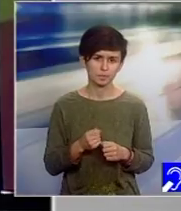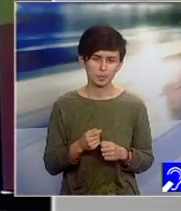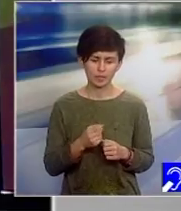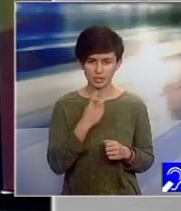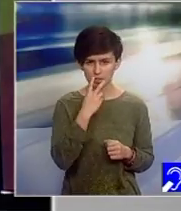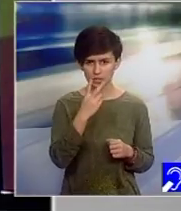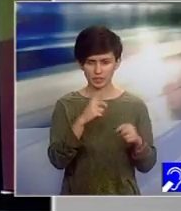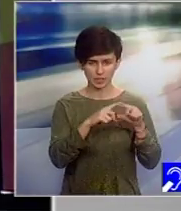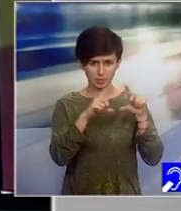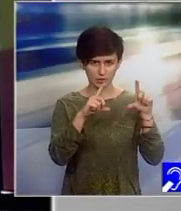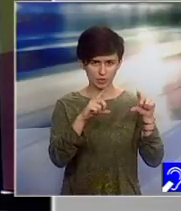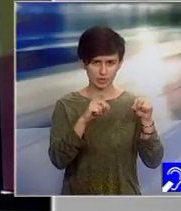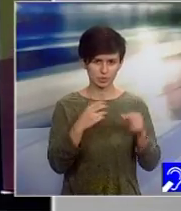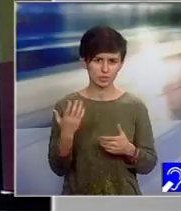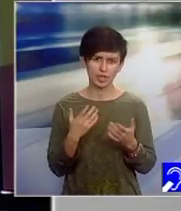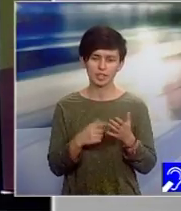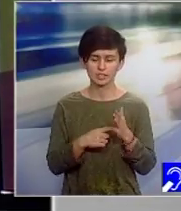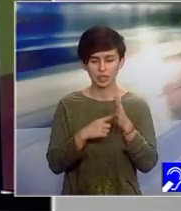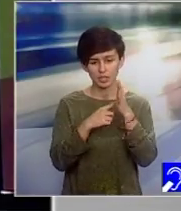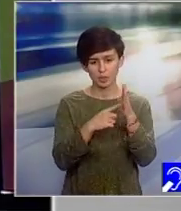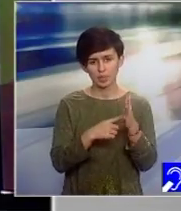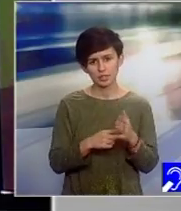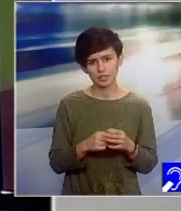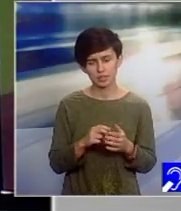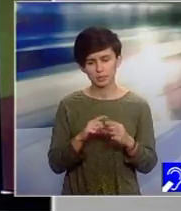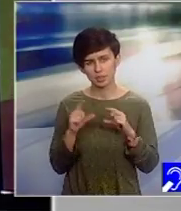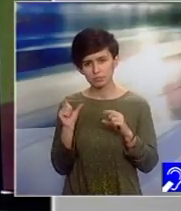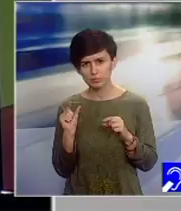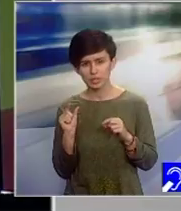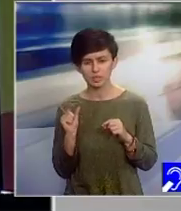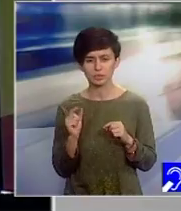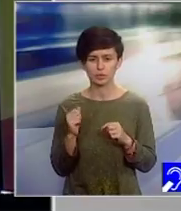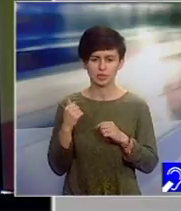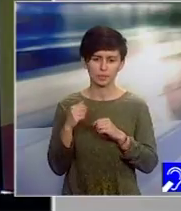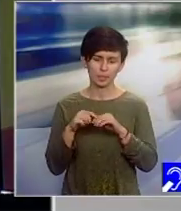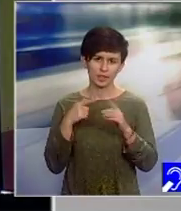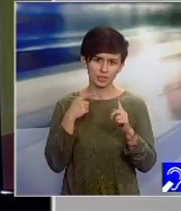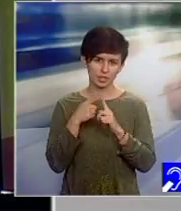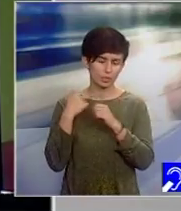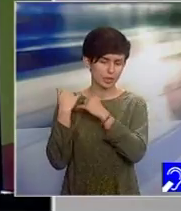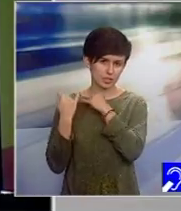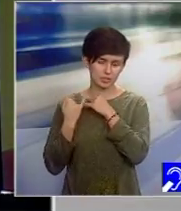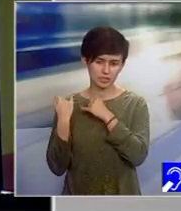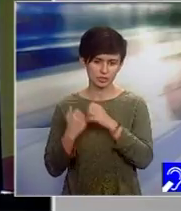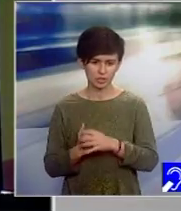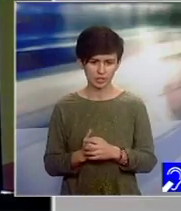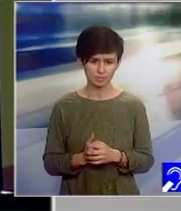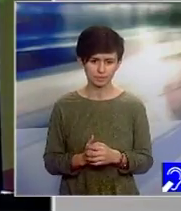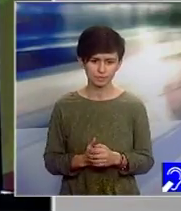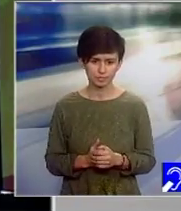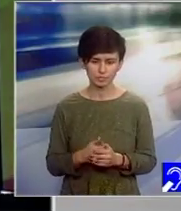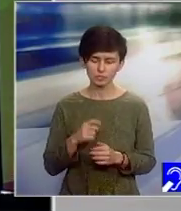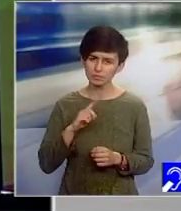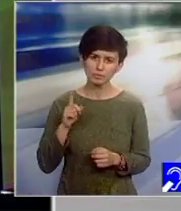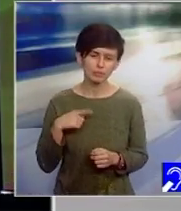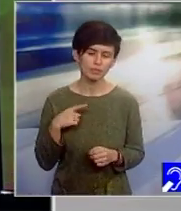îi releve respectivul istoric. Pe scurt, bineînțeles că nu toată lumea e istoric. Deci nu toată lumea are timp să strângă date istorice sau are,